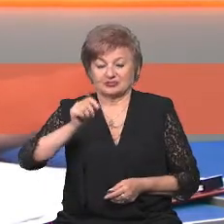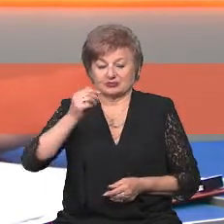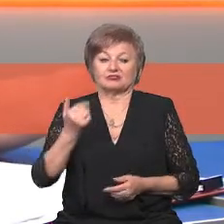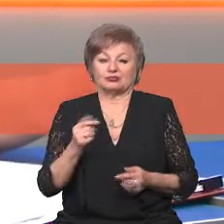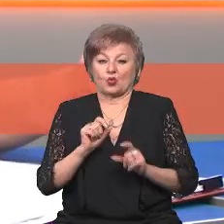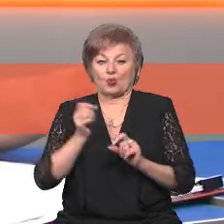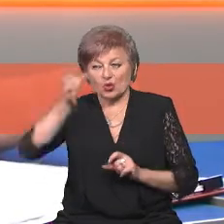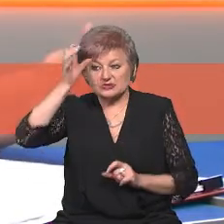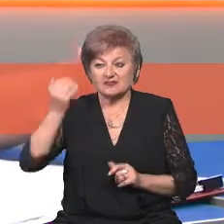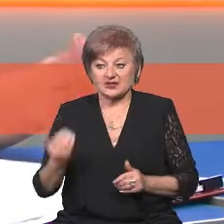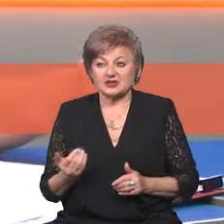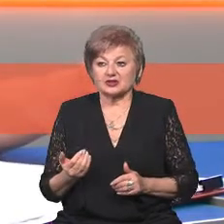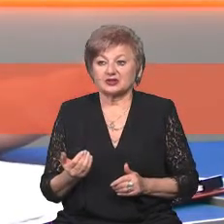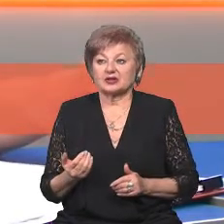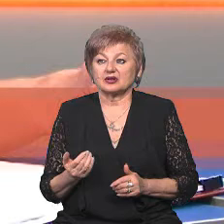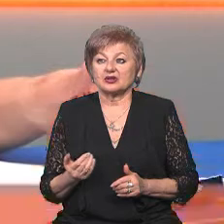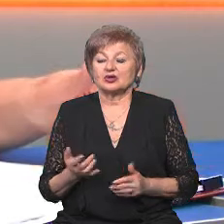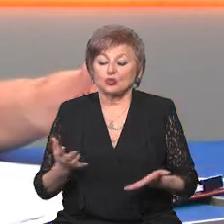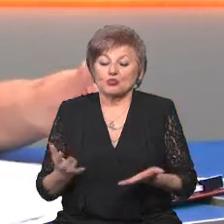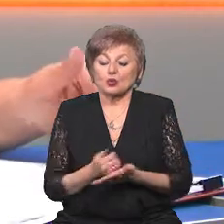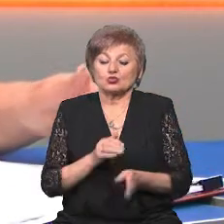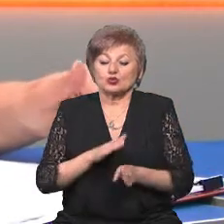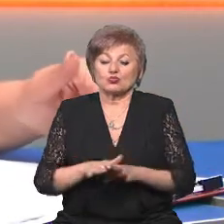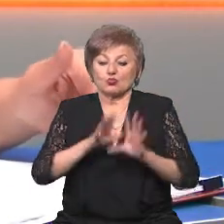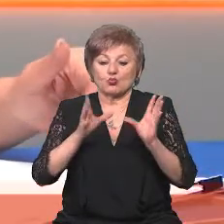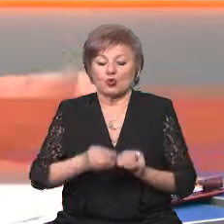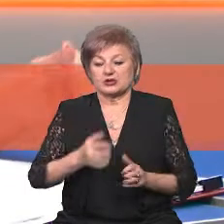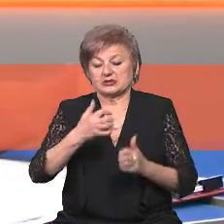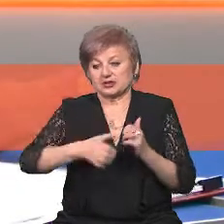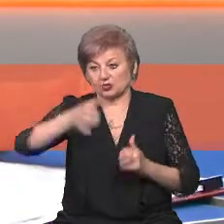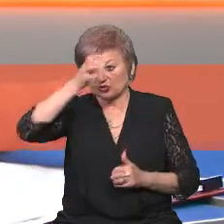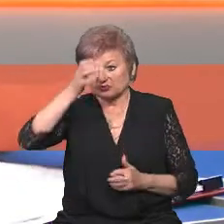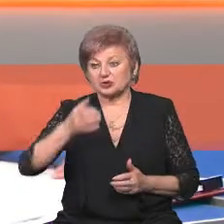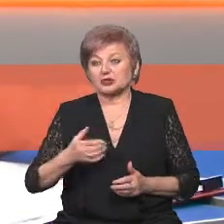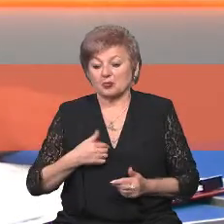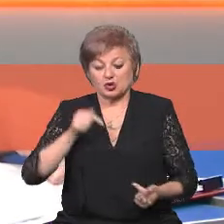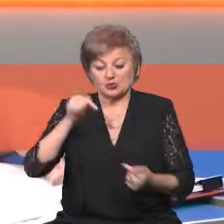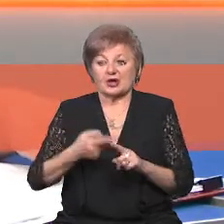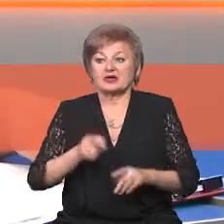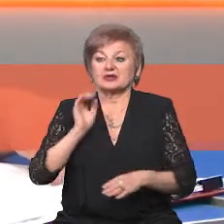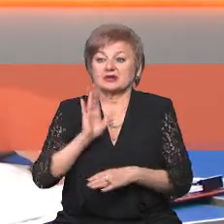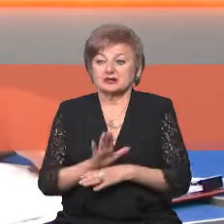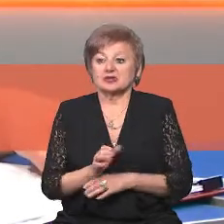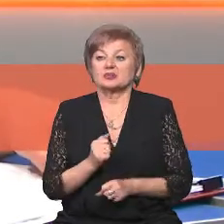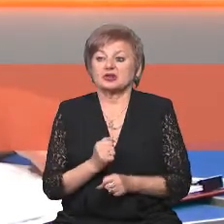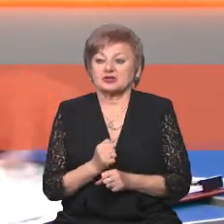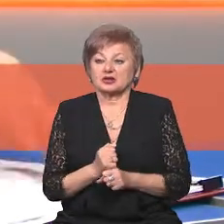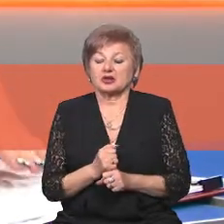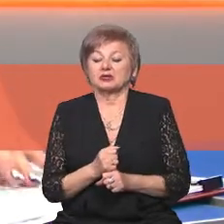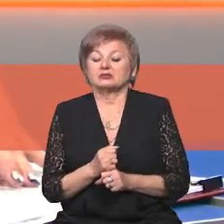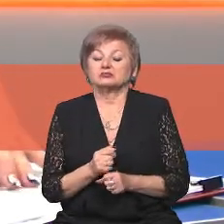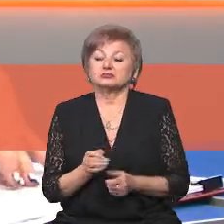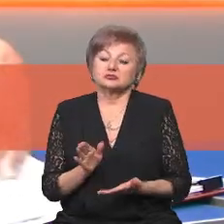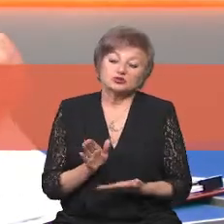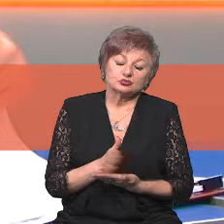закладів освіти для здобуття повної загальної середньої освіти, ми і відповідно цього наказу здійснюється зарахування дітей. Так